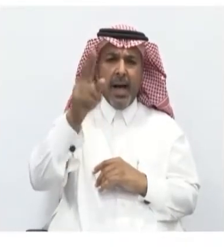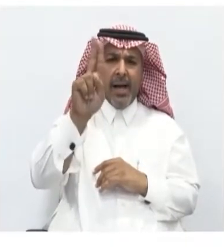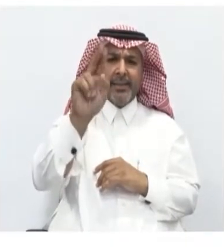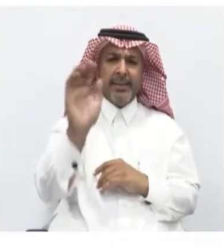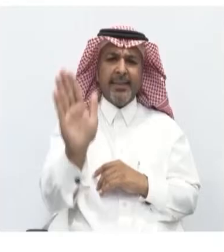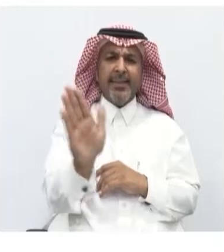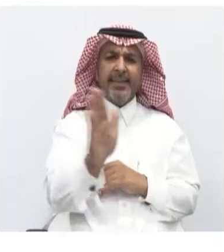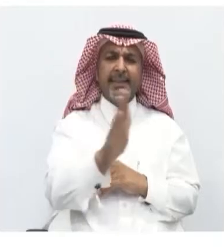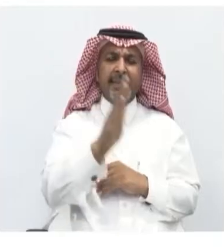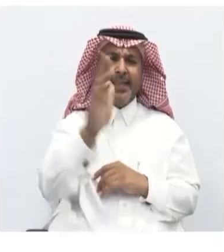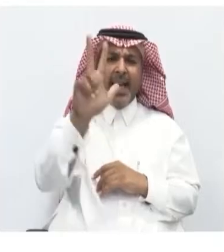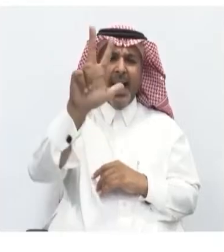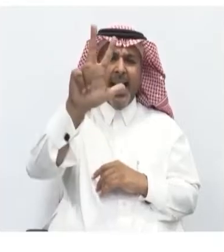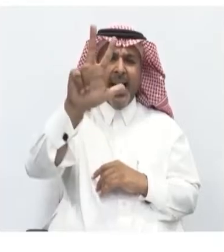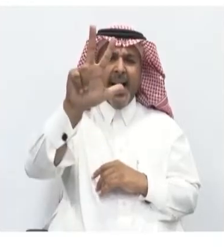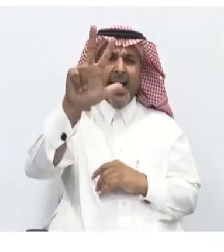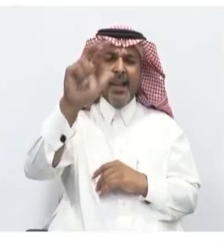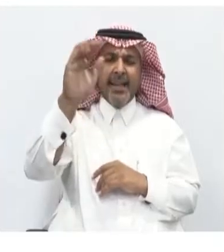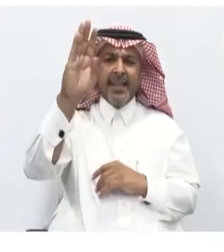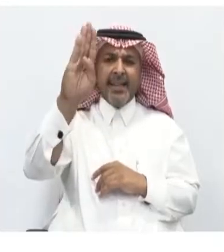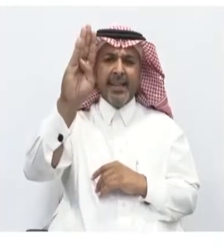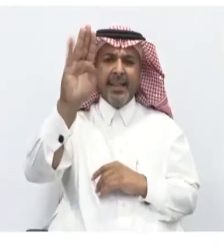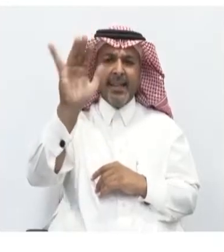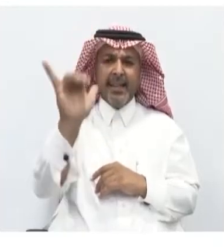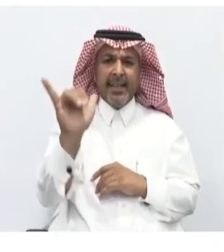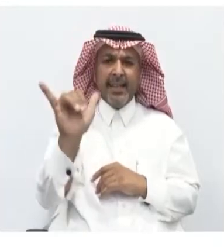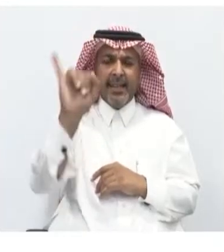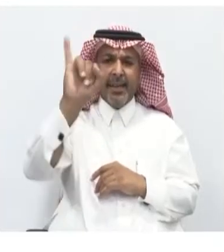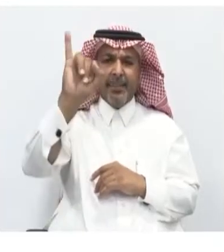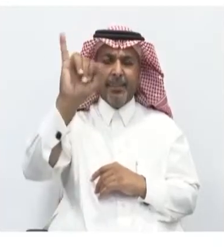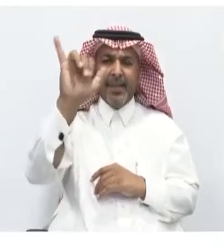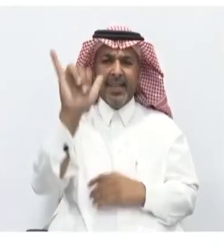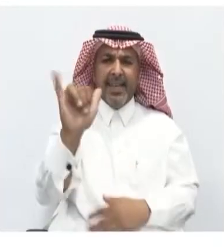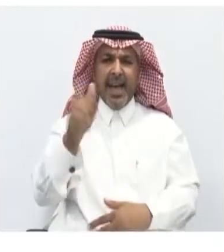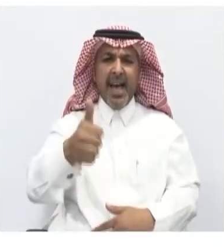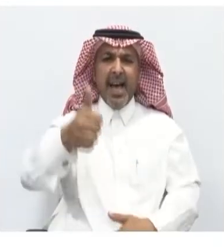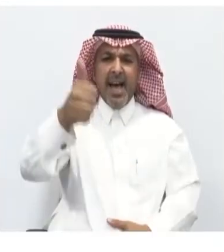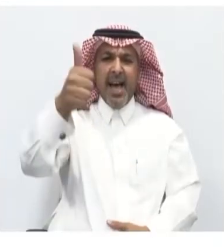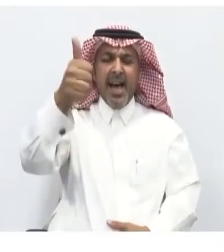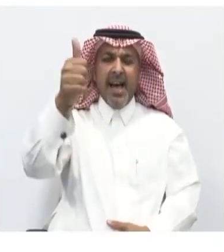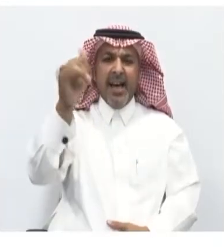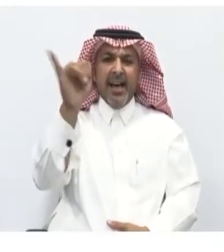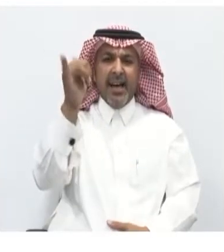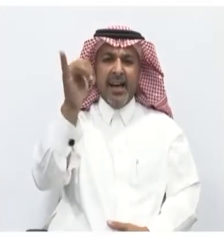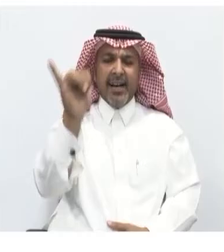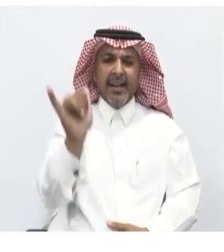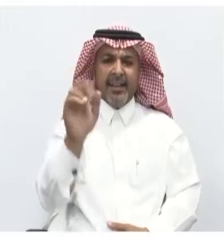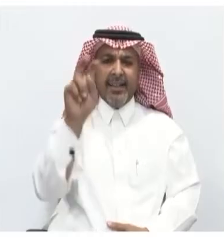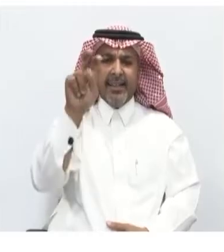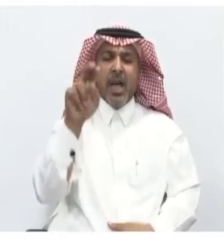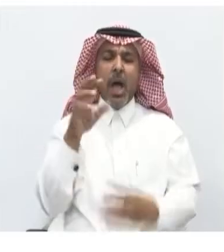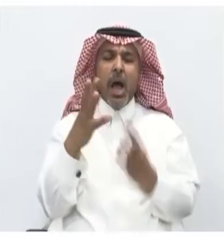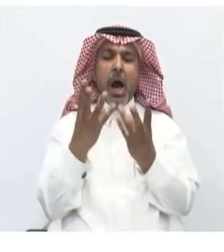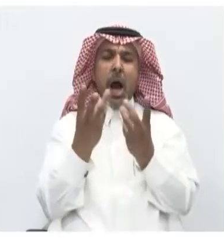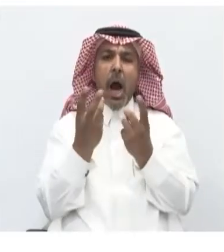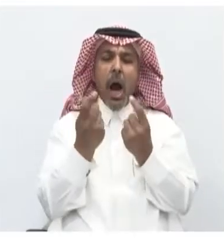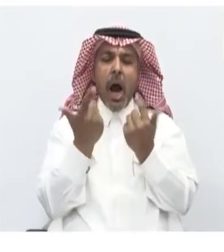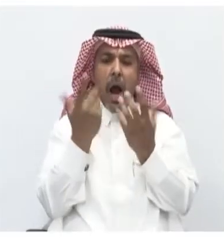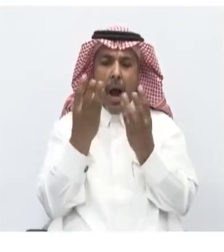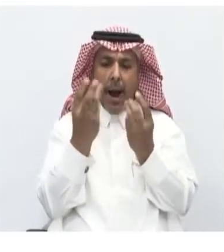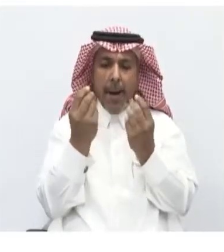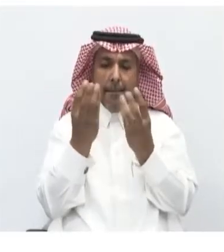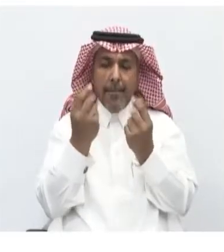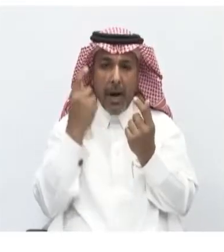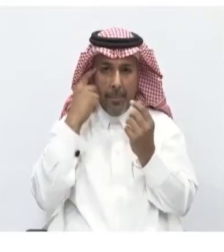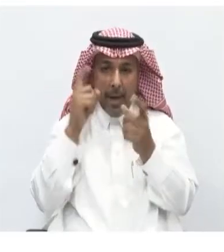هو دراسه العلاقات الكميه الكميه يعني كم يعني اعداد بين المواد المتفاعله